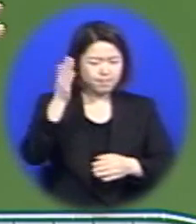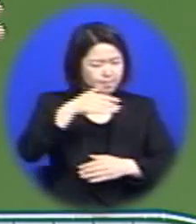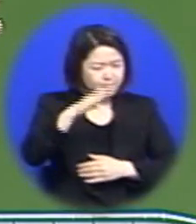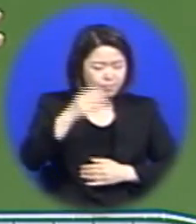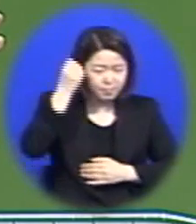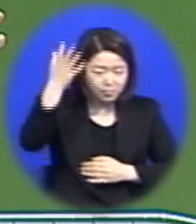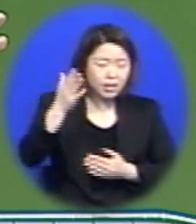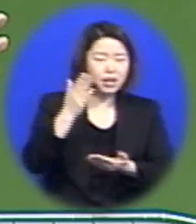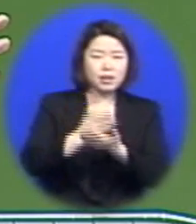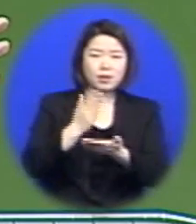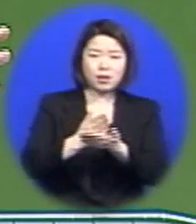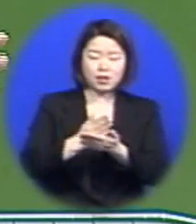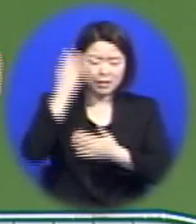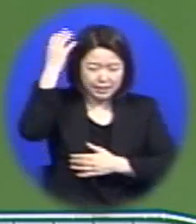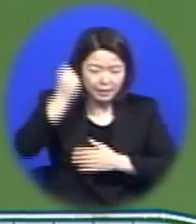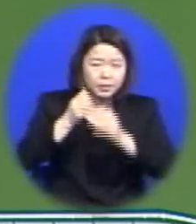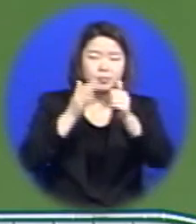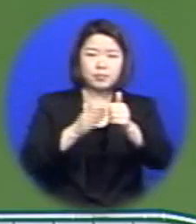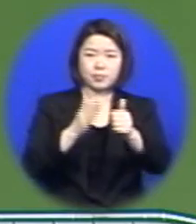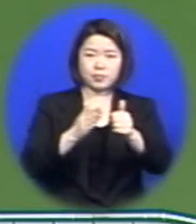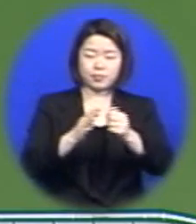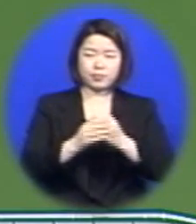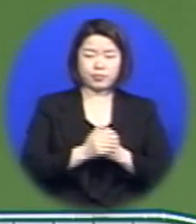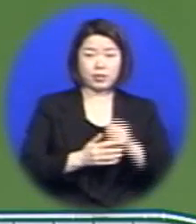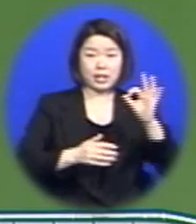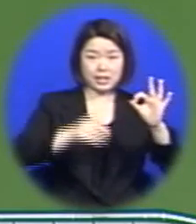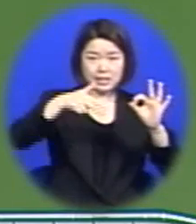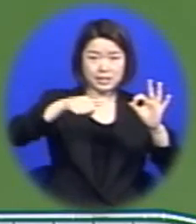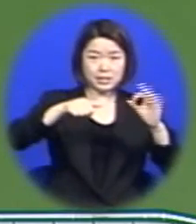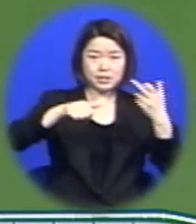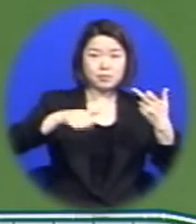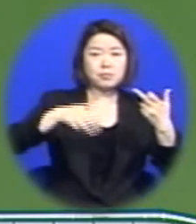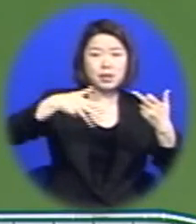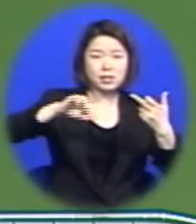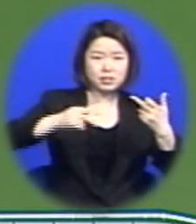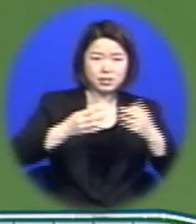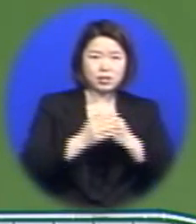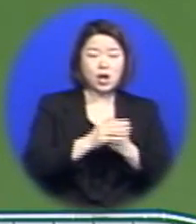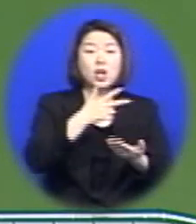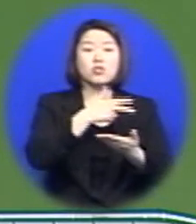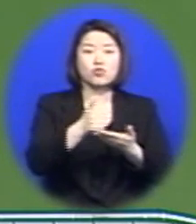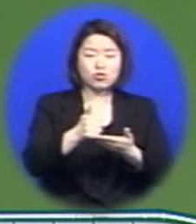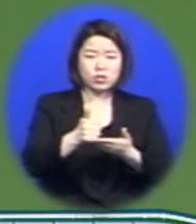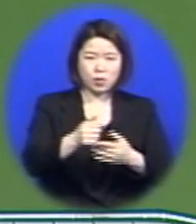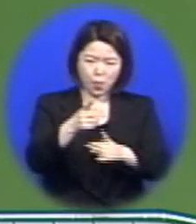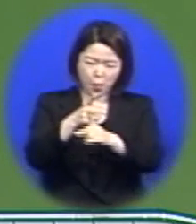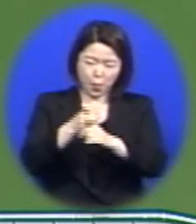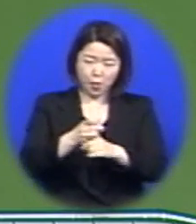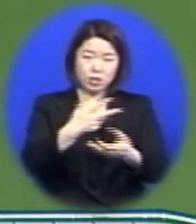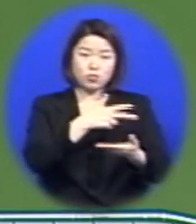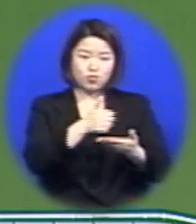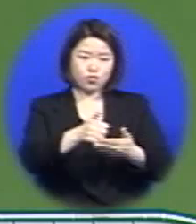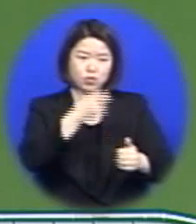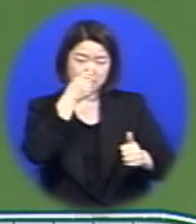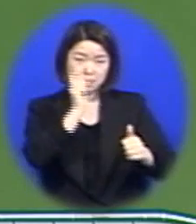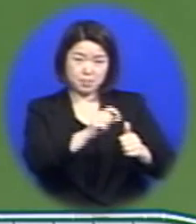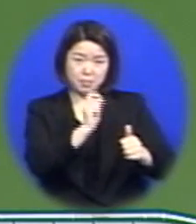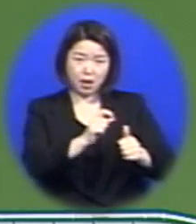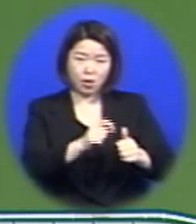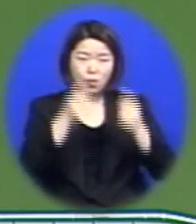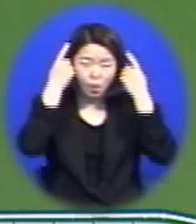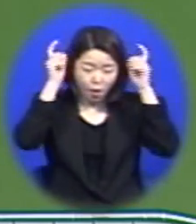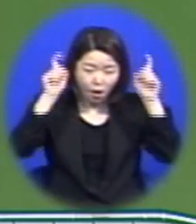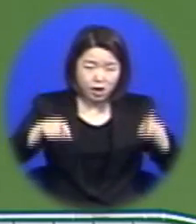기억해두셔야 됩니다 10절에 18절에 주님 원수가 주님을 비난하고 어리석은